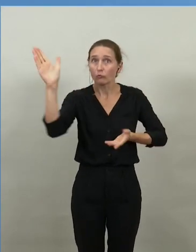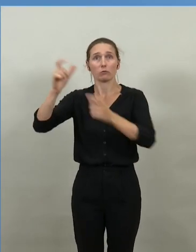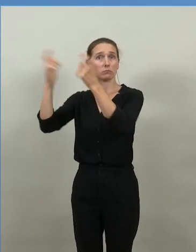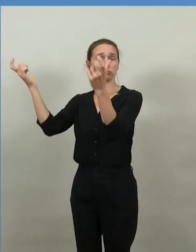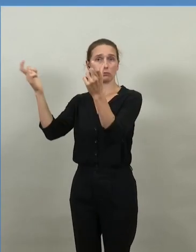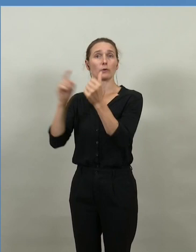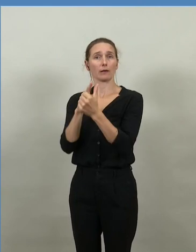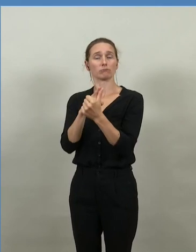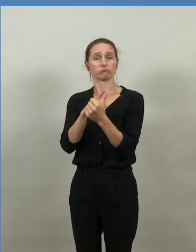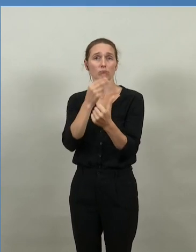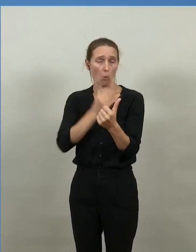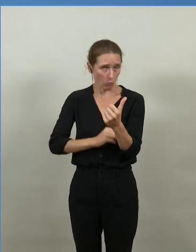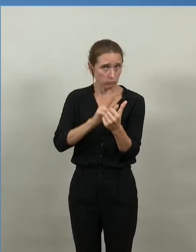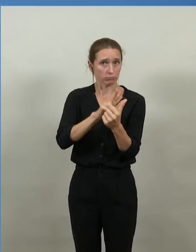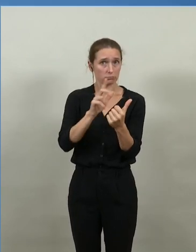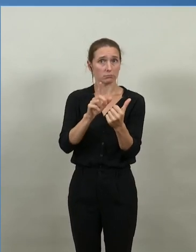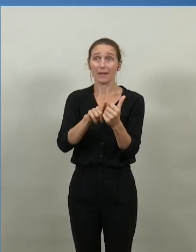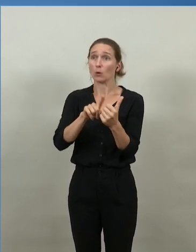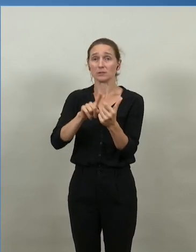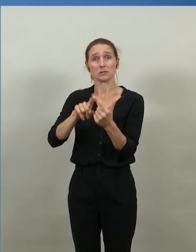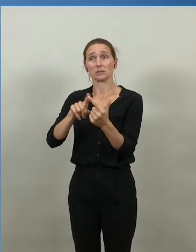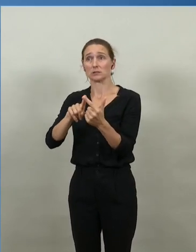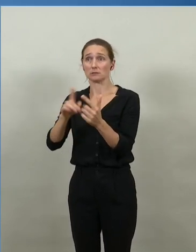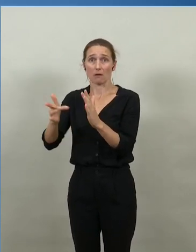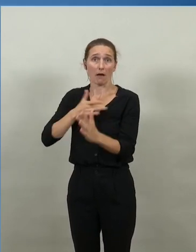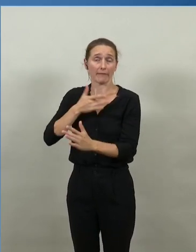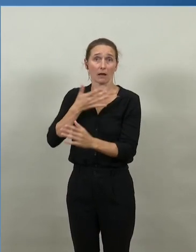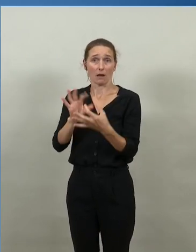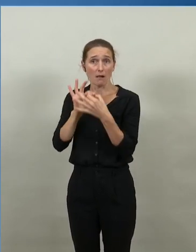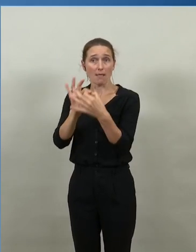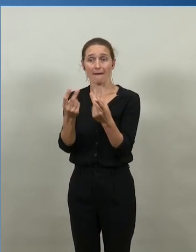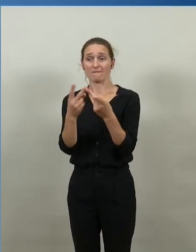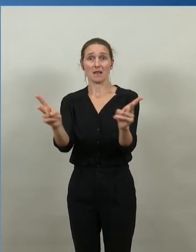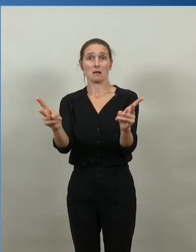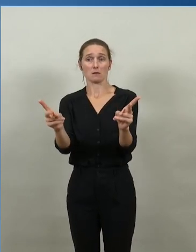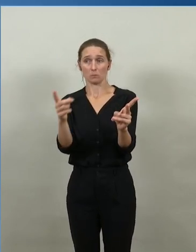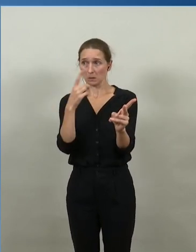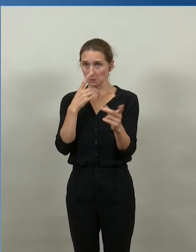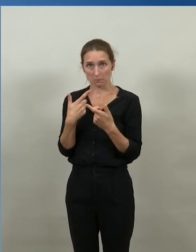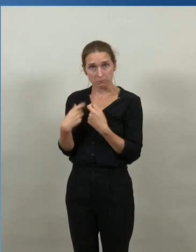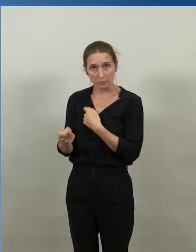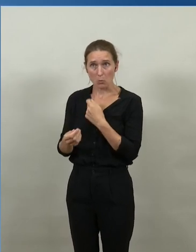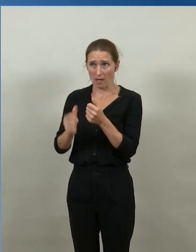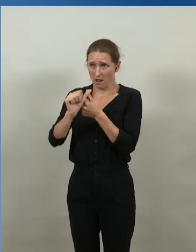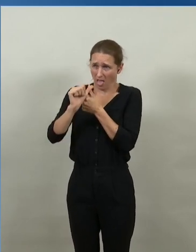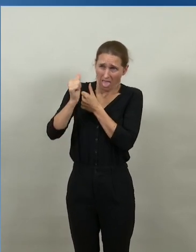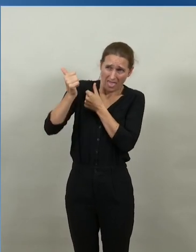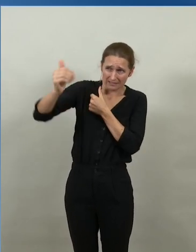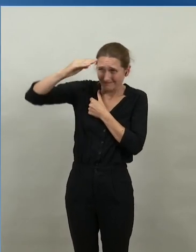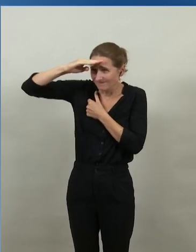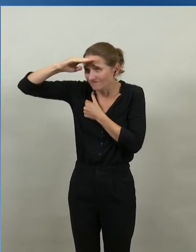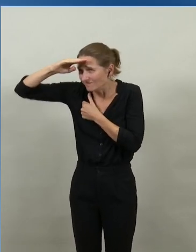vœu doit revêtir un un intérêt communal alors pardon mais je suis pas sûre que ou alors il est très très très lointain et